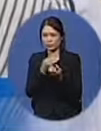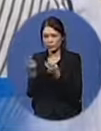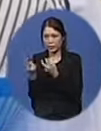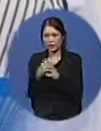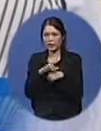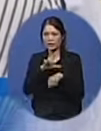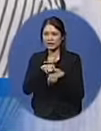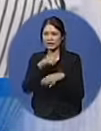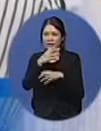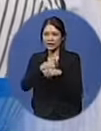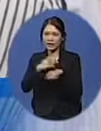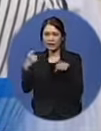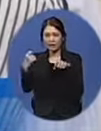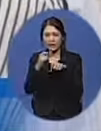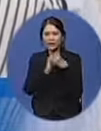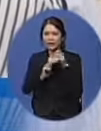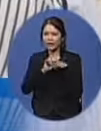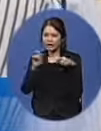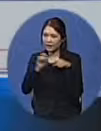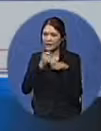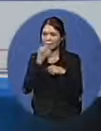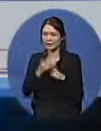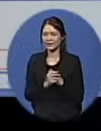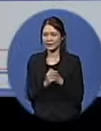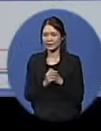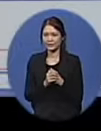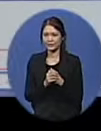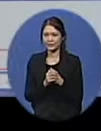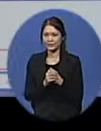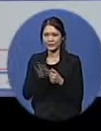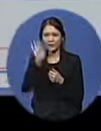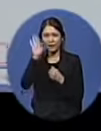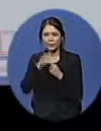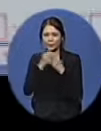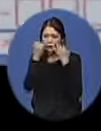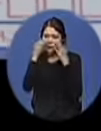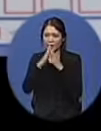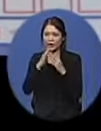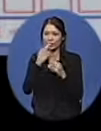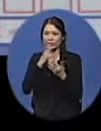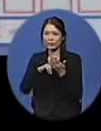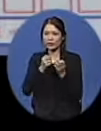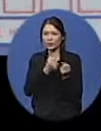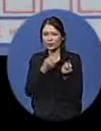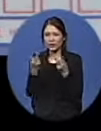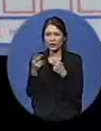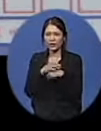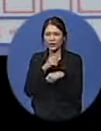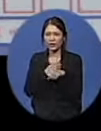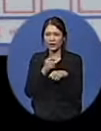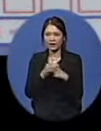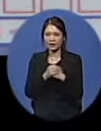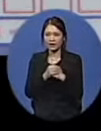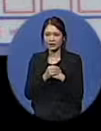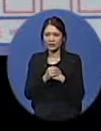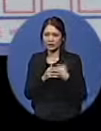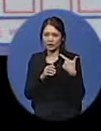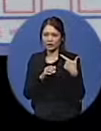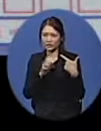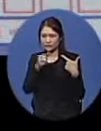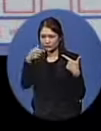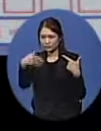수 있는 이제 우편 시한도 잘 지킬 수 있게 돼서 앞으로 새 우편번호로 택배를 보낼 때에는